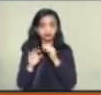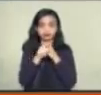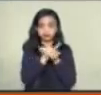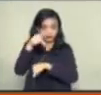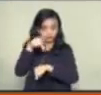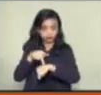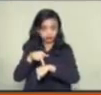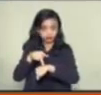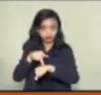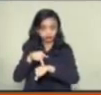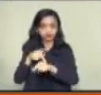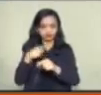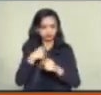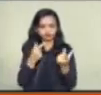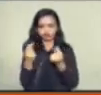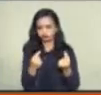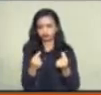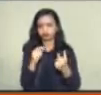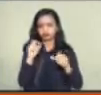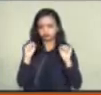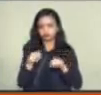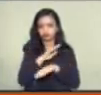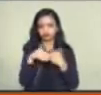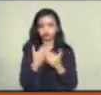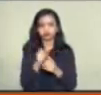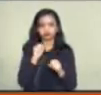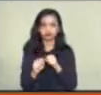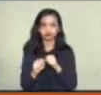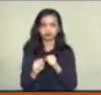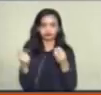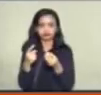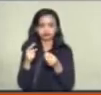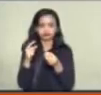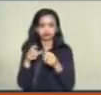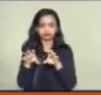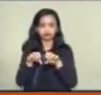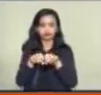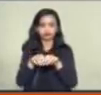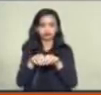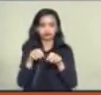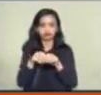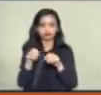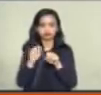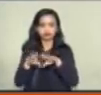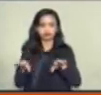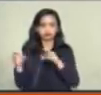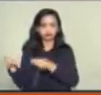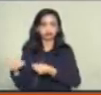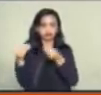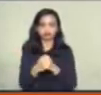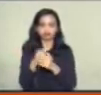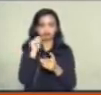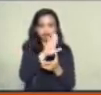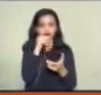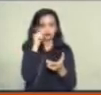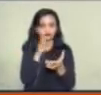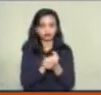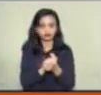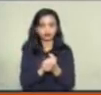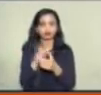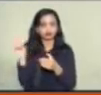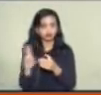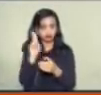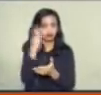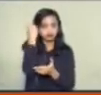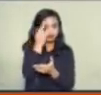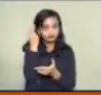Pilipinas, sir, I'll do everything in my power na matatanggalan natin yung kustodiya, itong misis nyo at mapunta sa inyo yung mga baby nyo. At gagamitin po natin